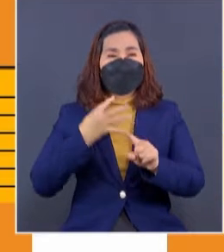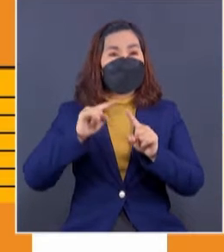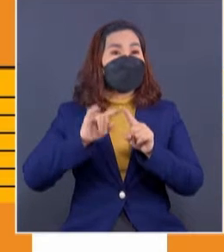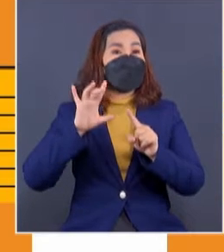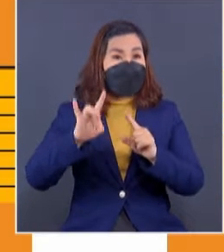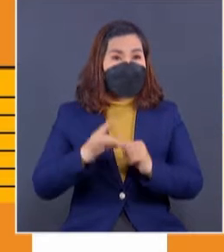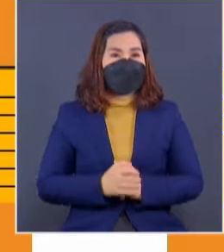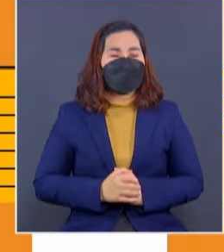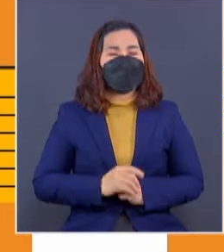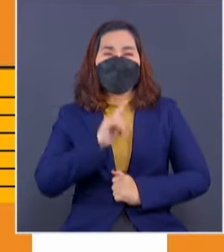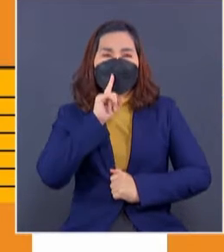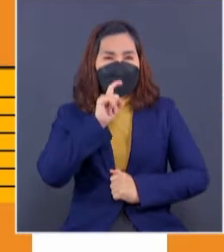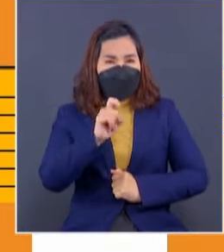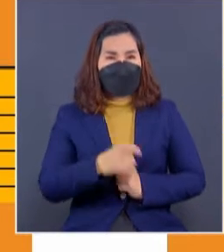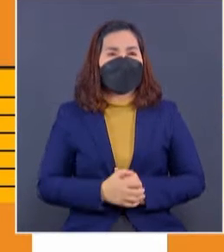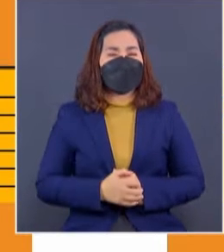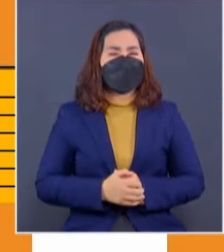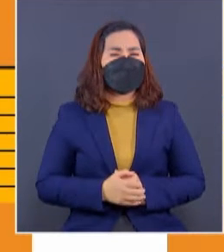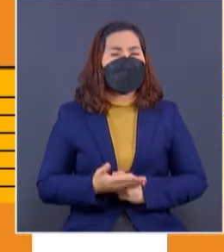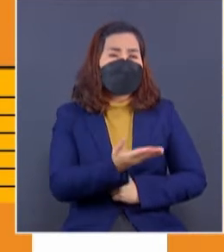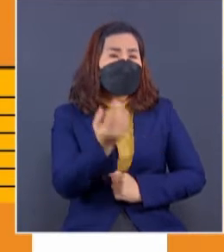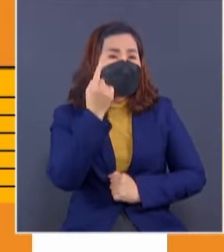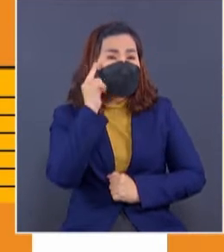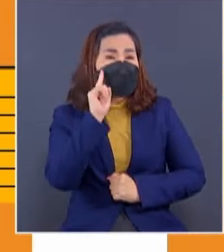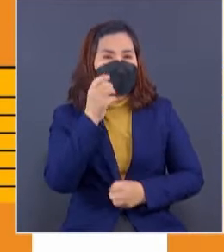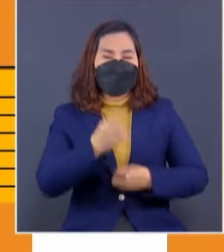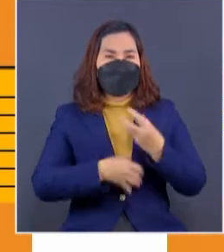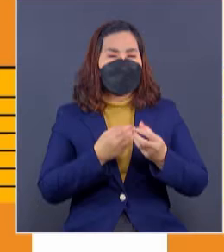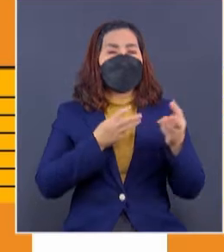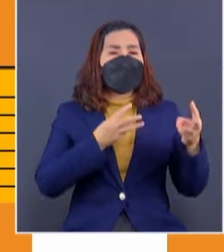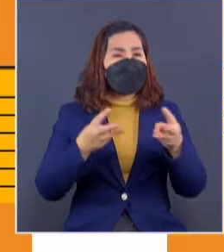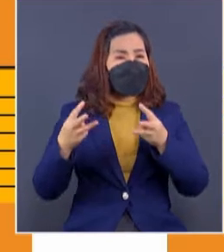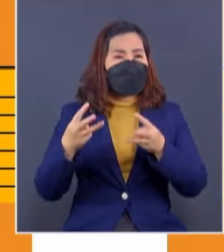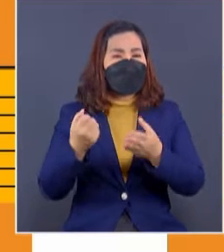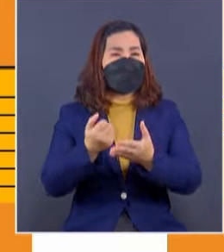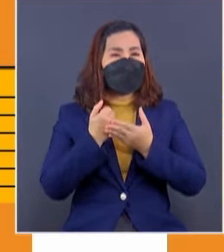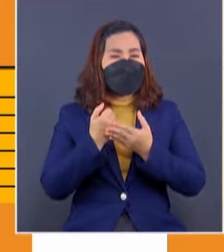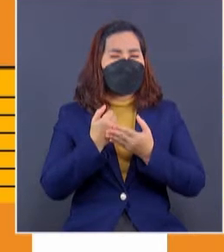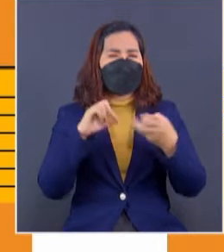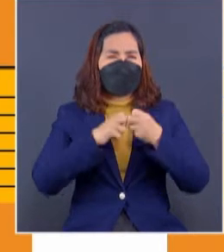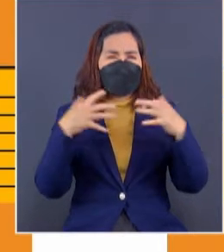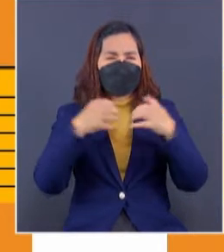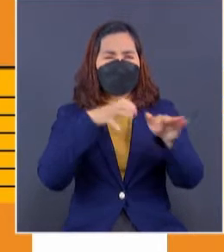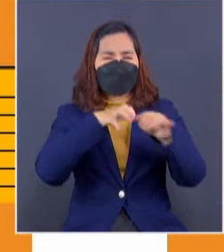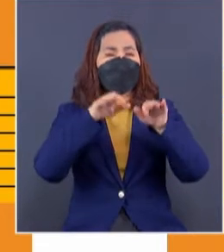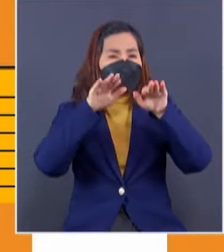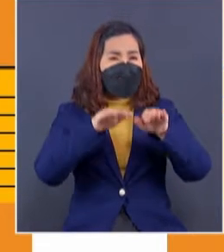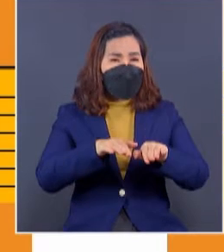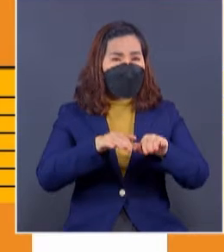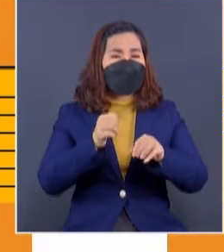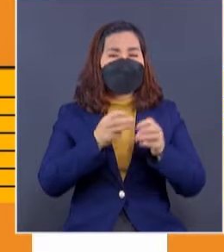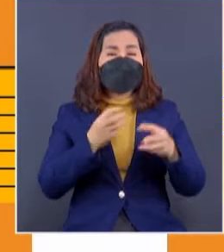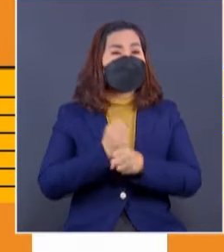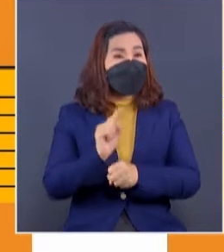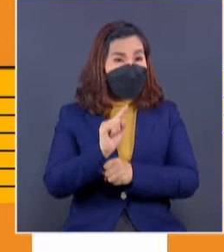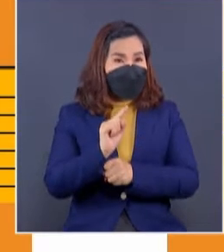ครับคุณผู้ชมครับคำถามวันนี้ครับอยากให้คุณผู้ชมแชร์ไอเดียกันหน่อยนะครับมีวิธีการลดอุบัติเหตุอย่างไรระหว่างการเดินท